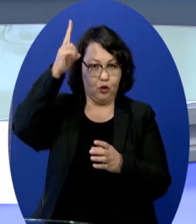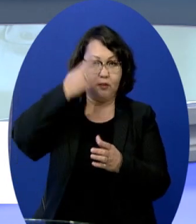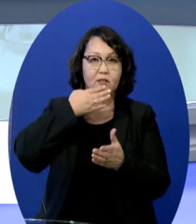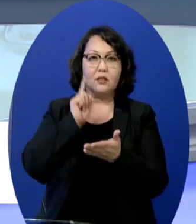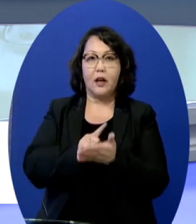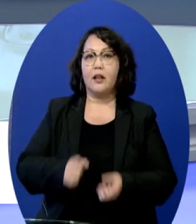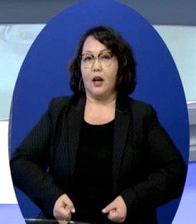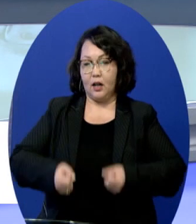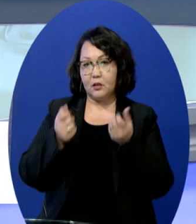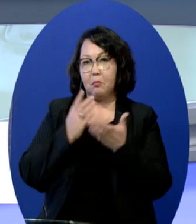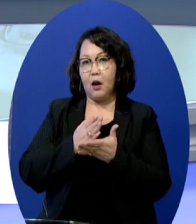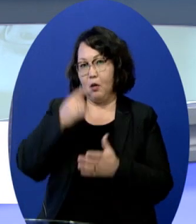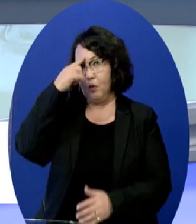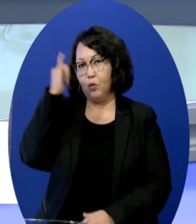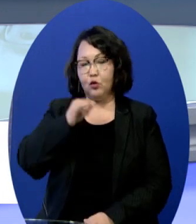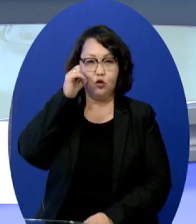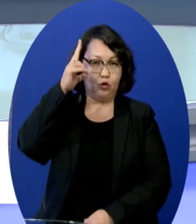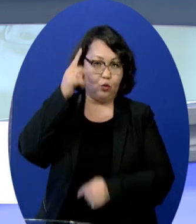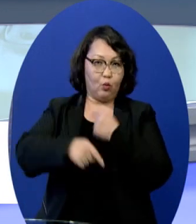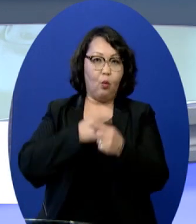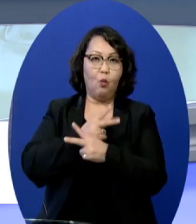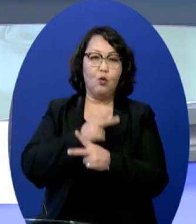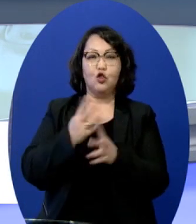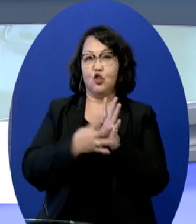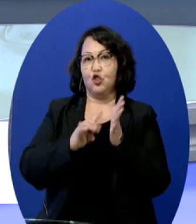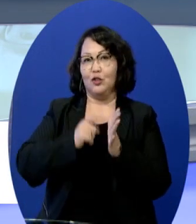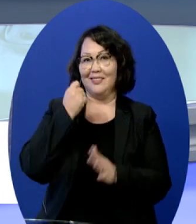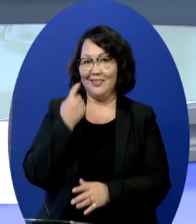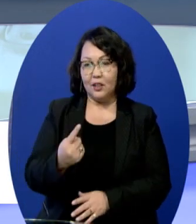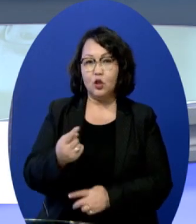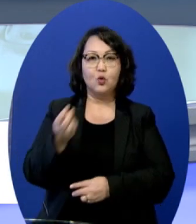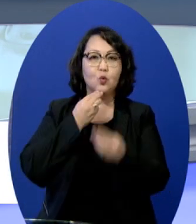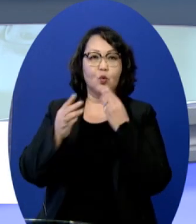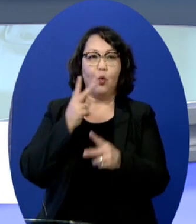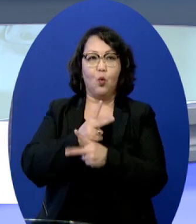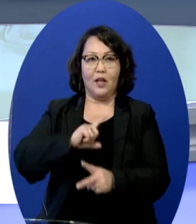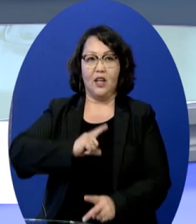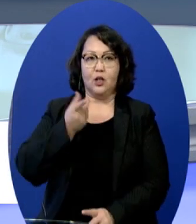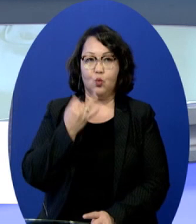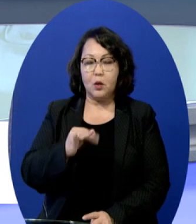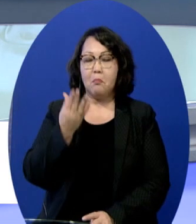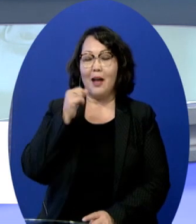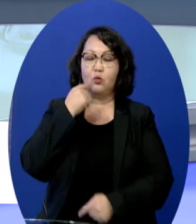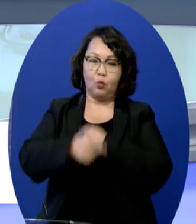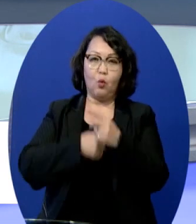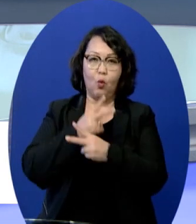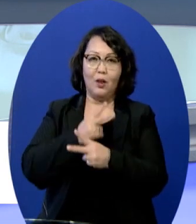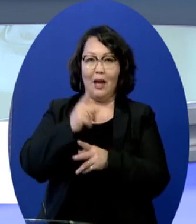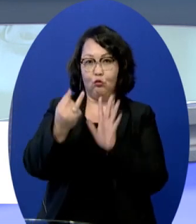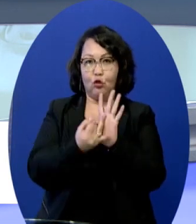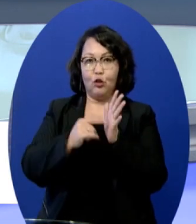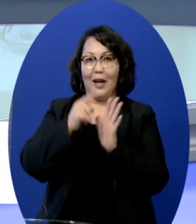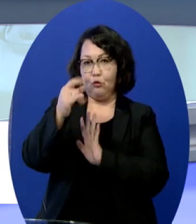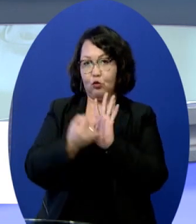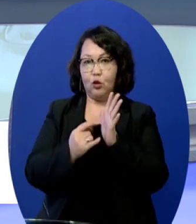байна. Мөн Монгол улсын ерөнхийлөгчийн тухай хуулийн 9-р зүйлийн 1, шүүгчийн эрхцүүн байдлын тухай хуулийн 17-р зүйлийн 17-ийн